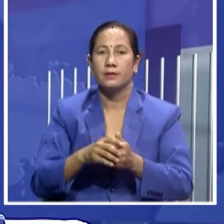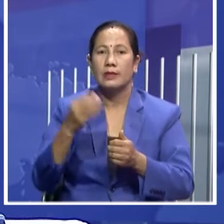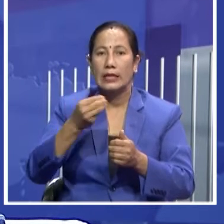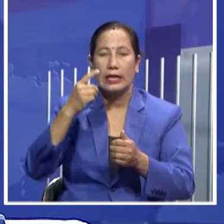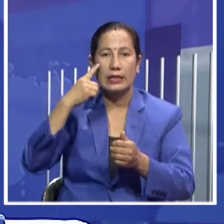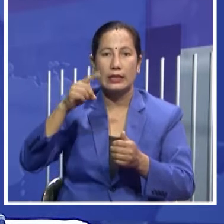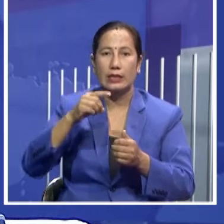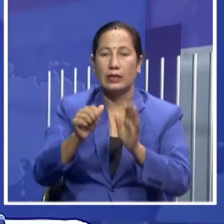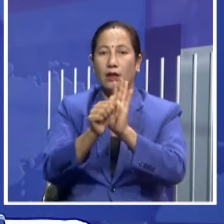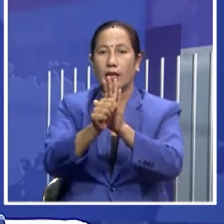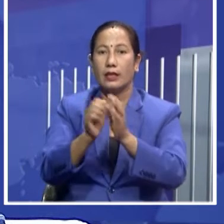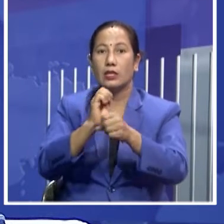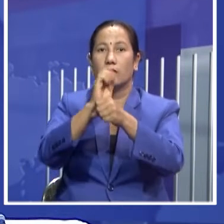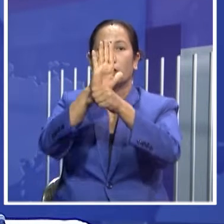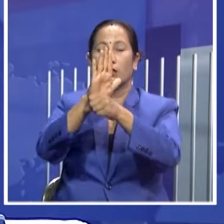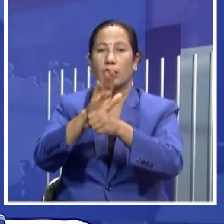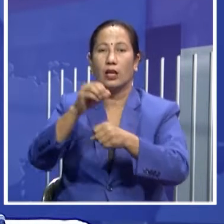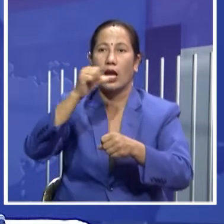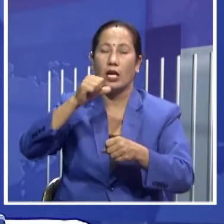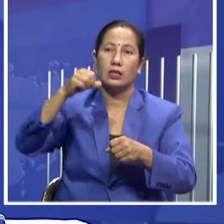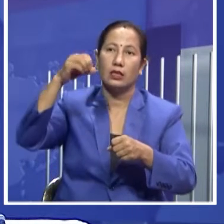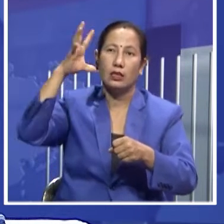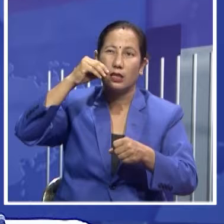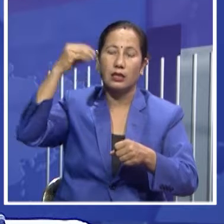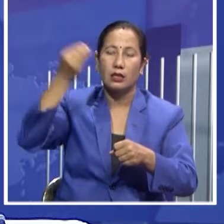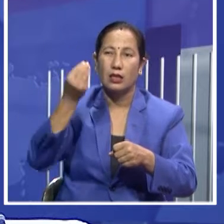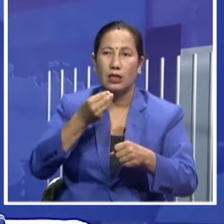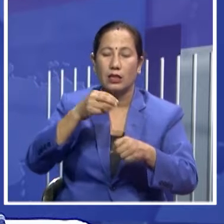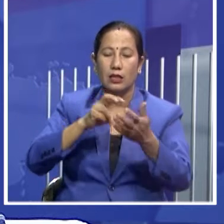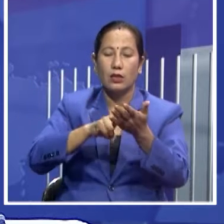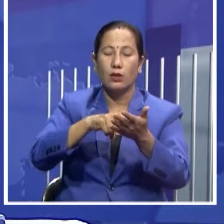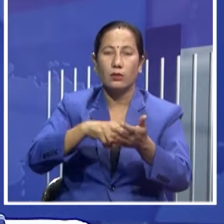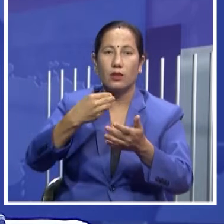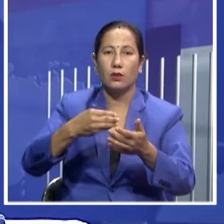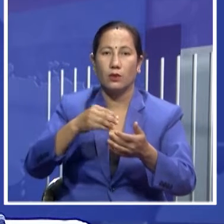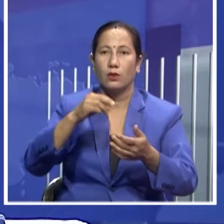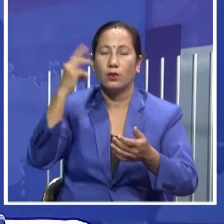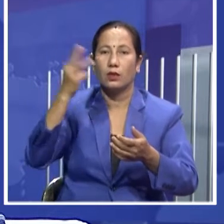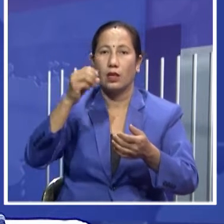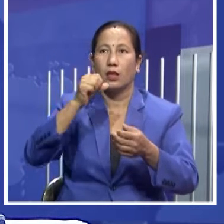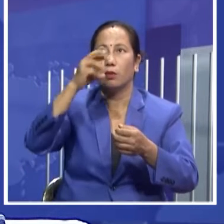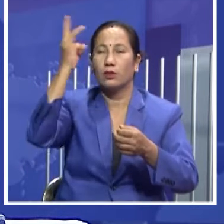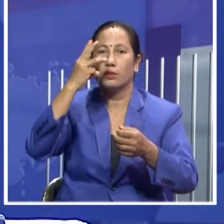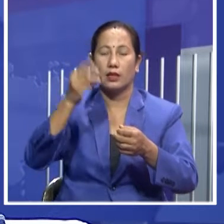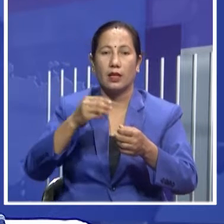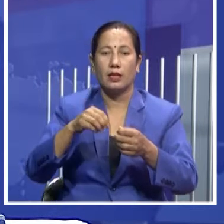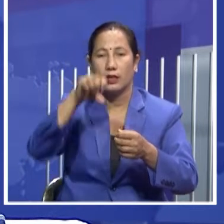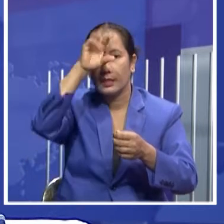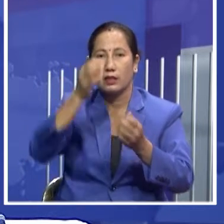केही दिन अगाडिबाट सक्रिय रहेको मनसुन आज रातिदेखि केही कमजोर हुने जल तथा मौसम विज्ञान विभागले जनाएको